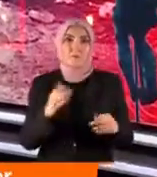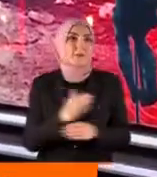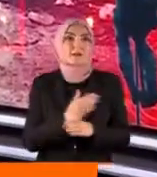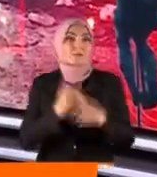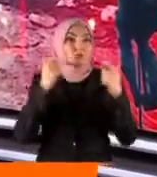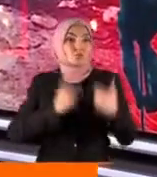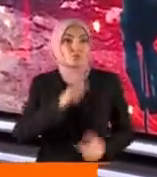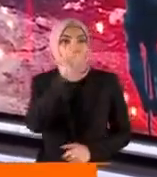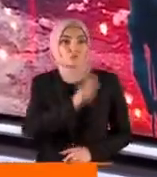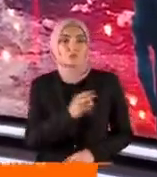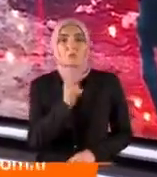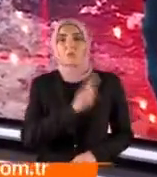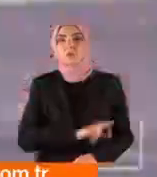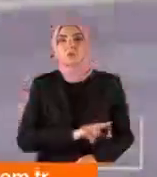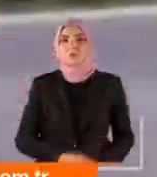etkisiz hale getirildi.